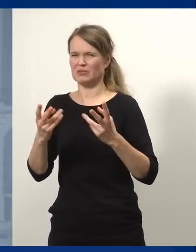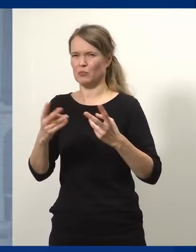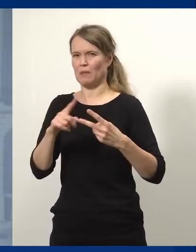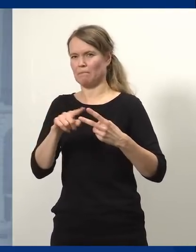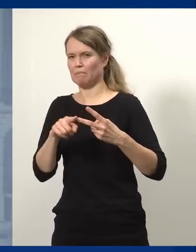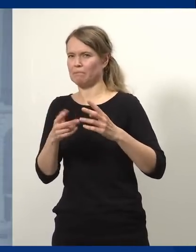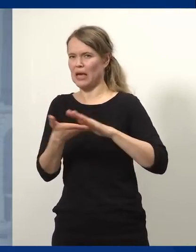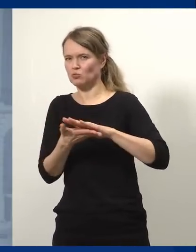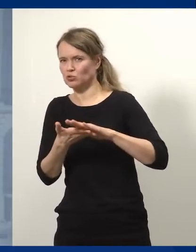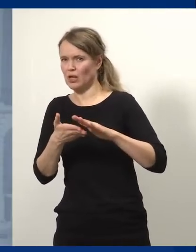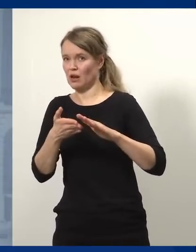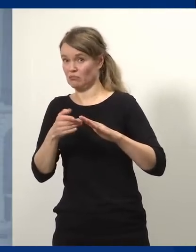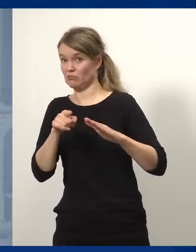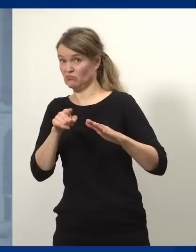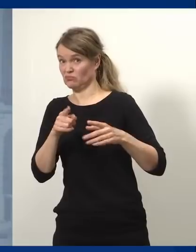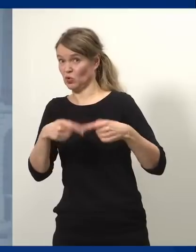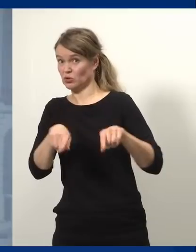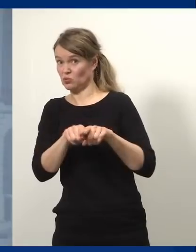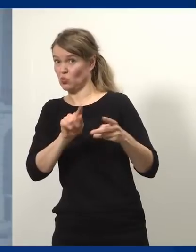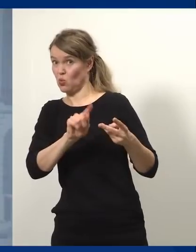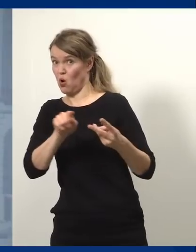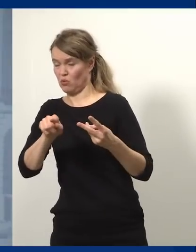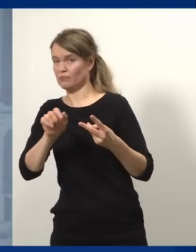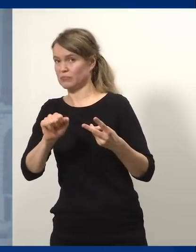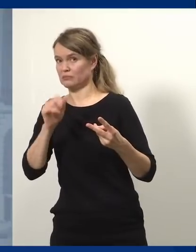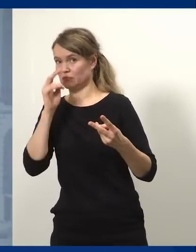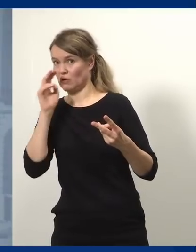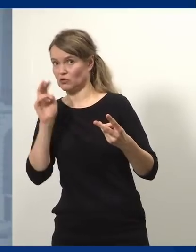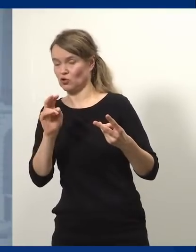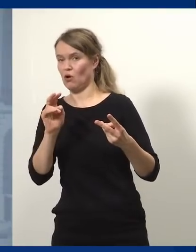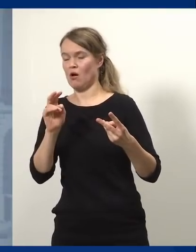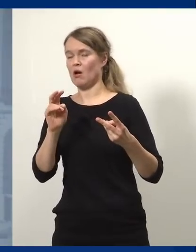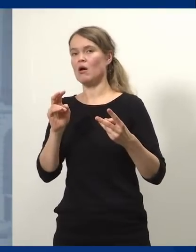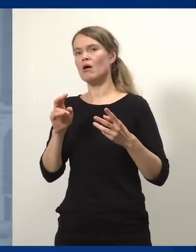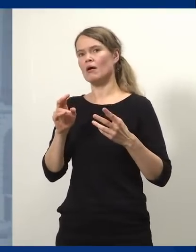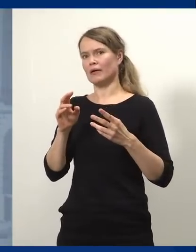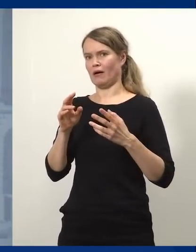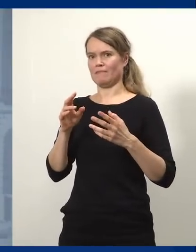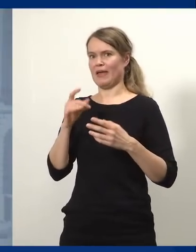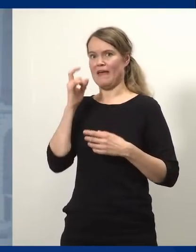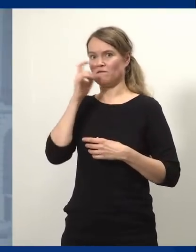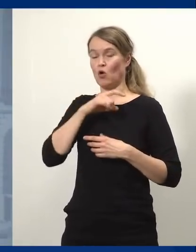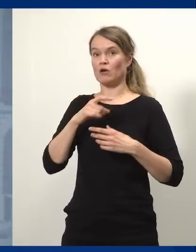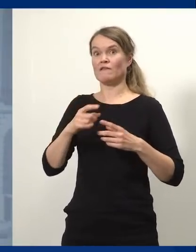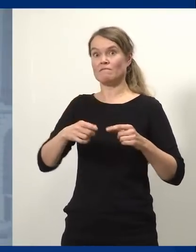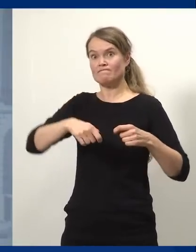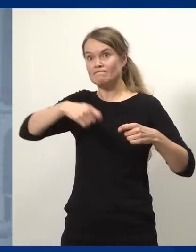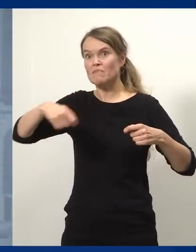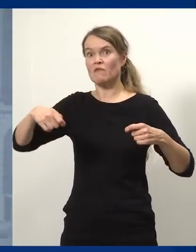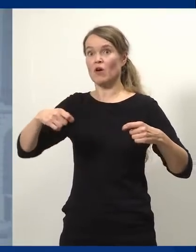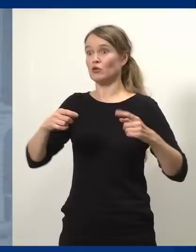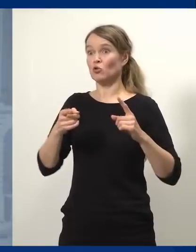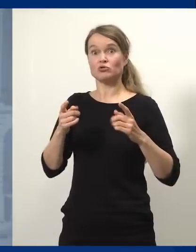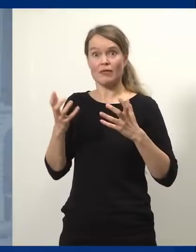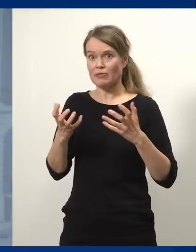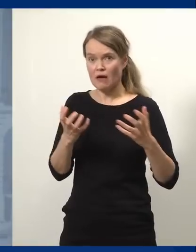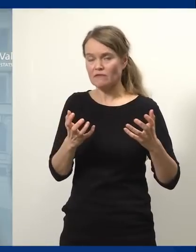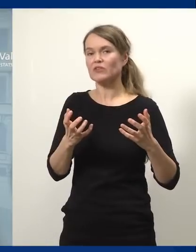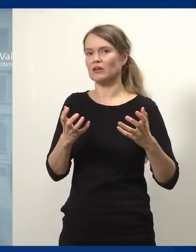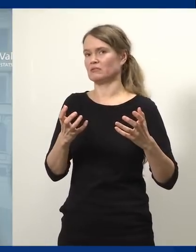valtioneuvosto ilman näitä pitäisi yhteiskuntaa kiinni yhtään sen pidempää tai enempää kuin on tarpeellista.